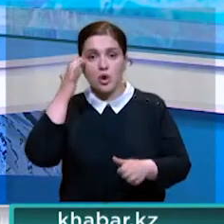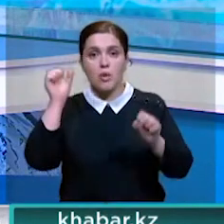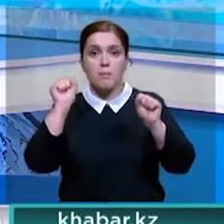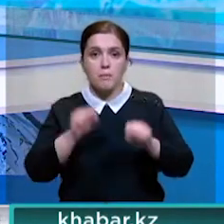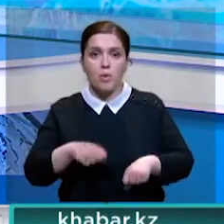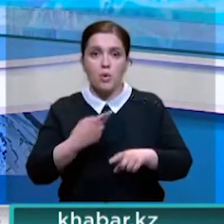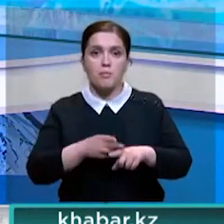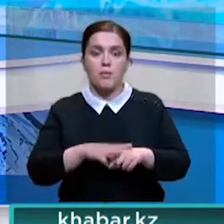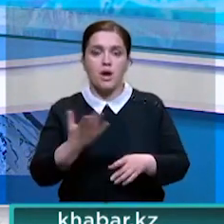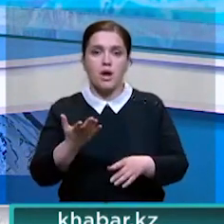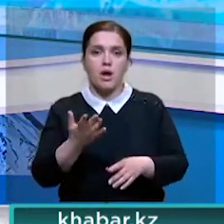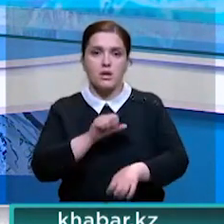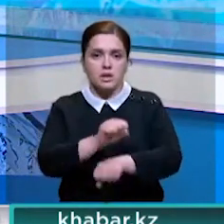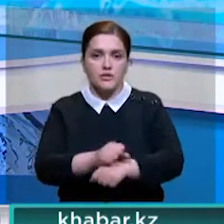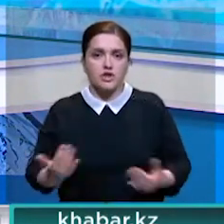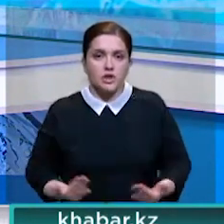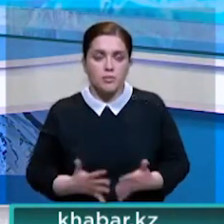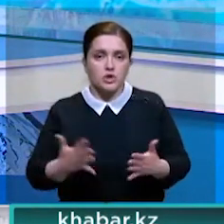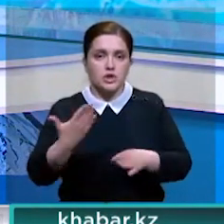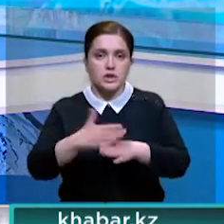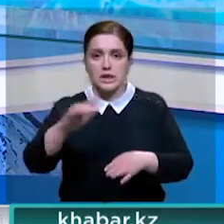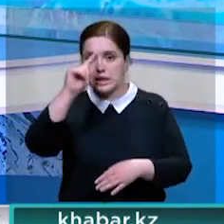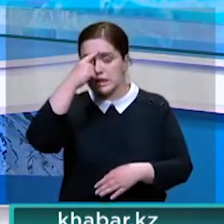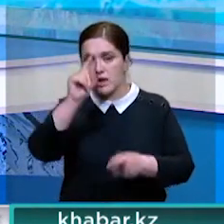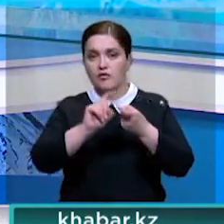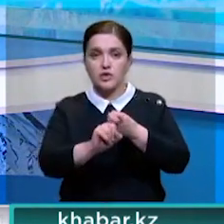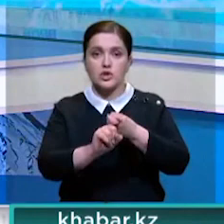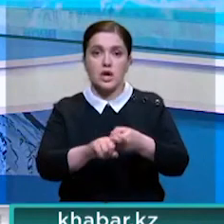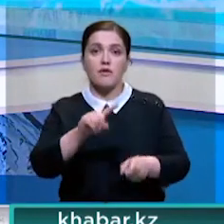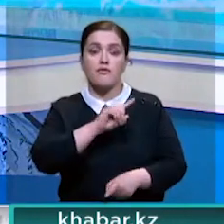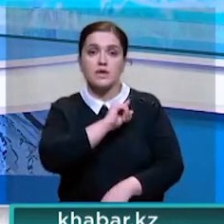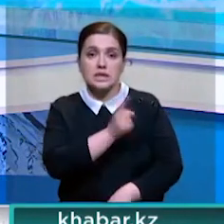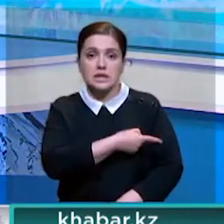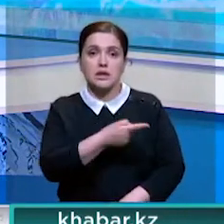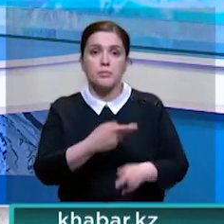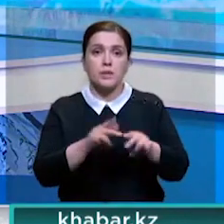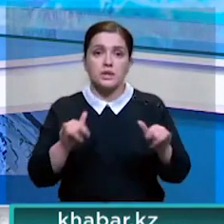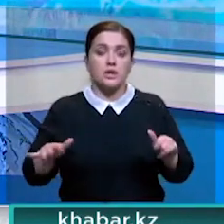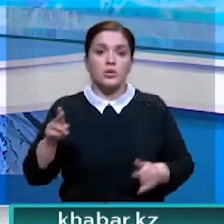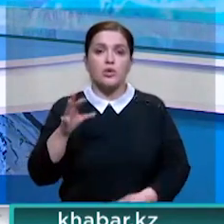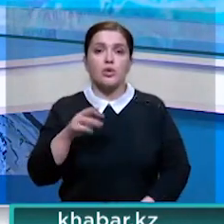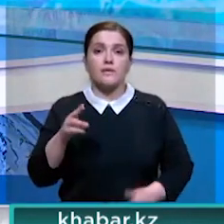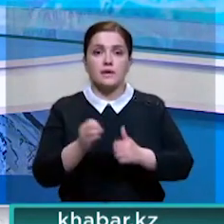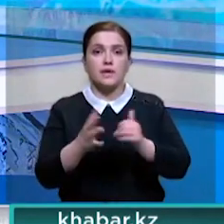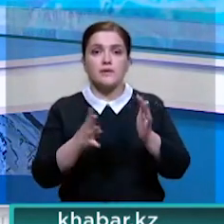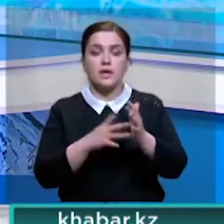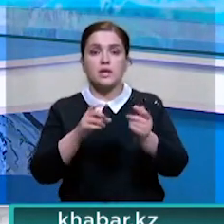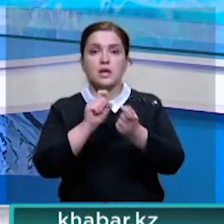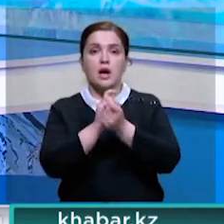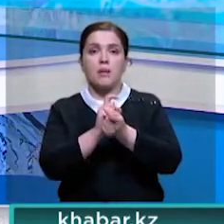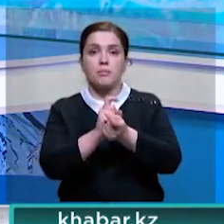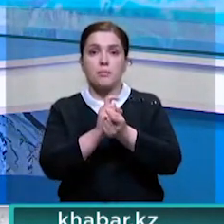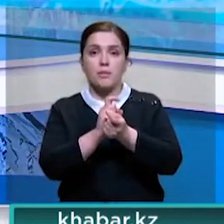или черной плесени может парализовать жизнь большей части индии вирус вошел в силу на фоне развивающиеся в регионе копить